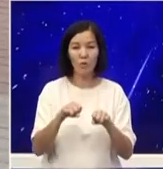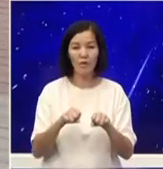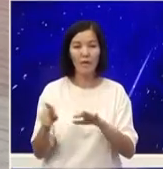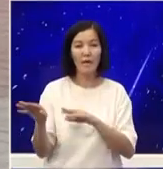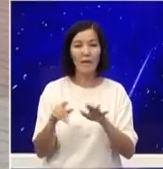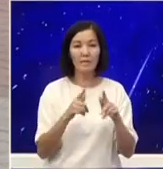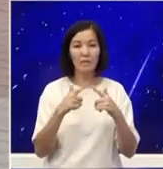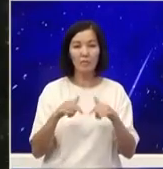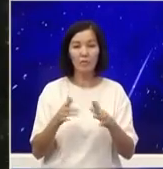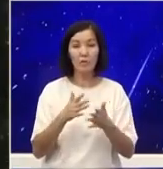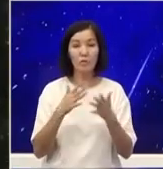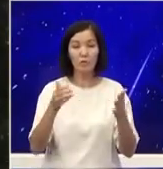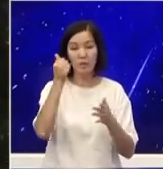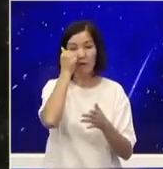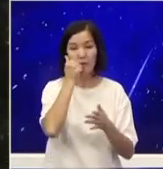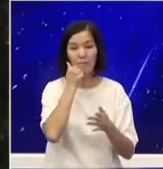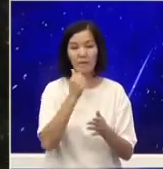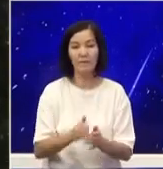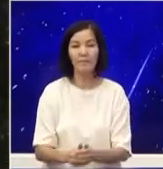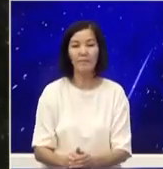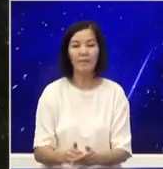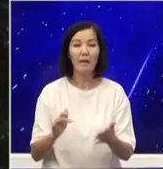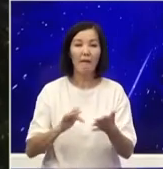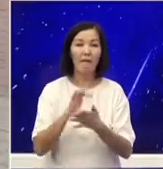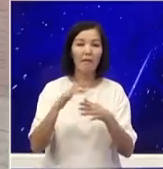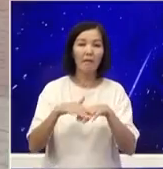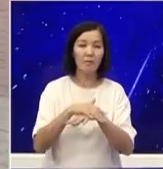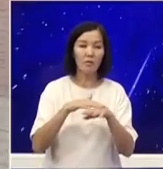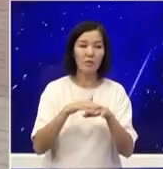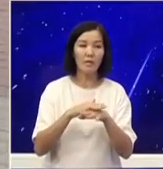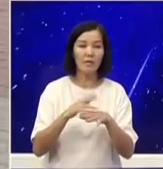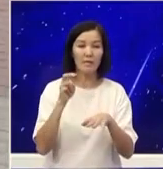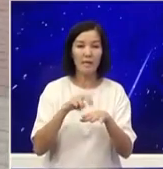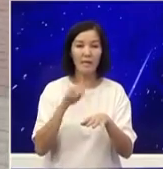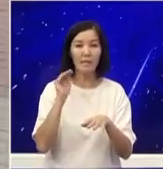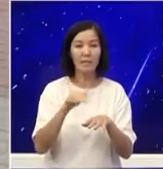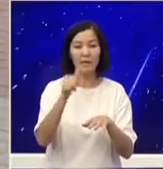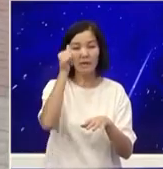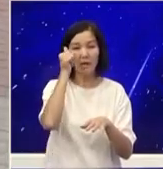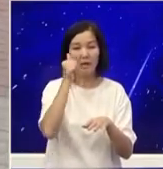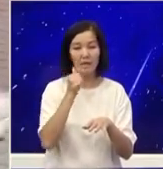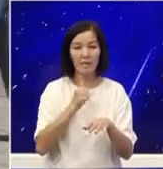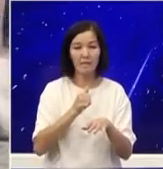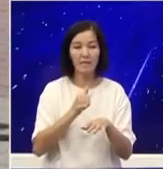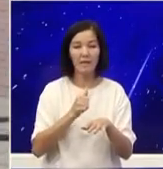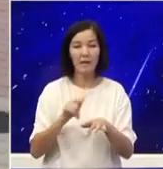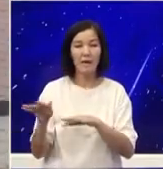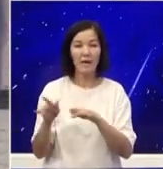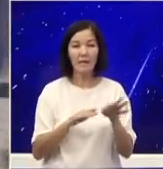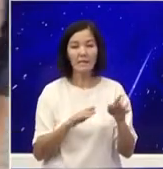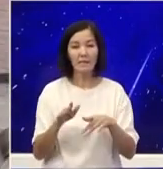акцияны ұйымдастырушыларға көп-көп алғысымды айтамын. Қала тұрғындарын осылай дәрігерлерге 1000 алғыс акциясына және